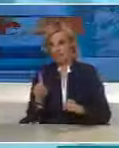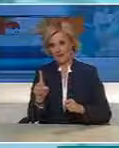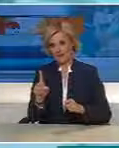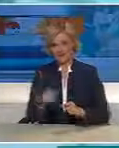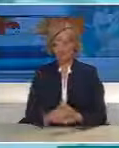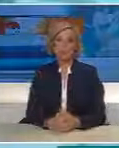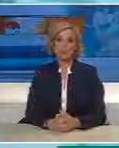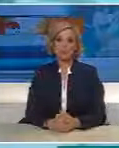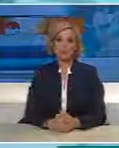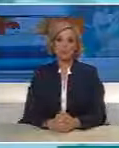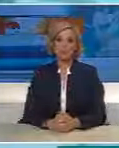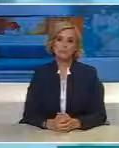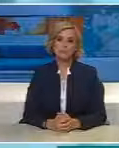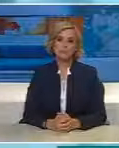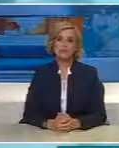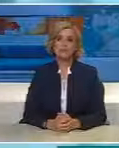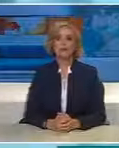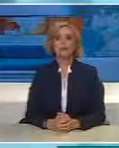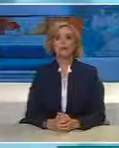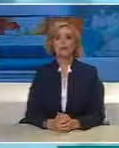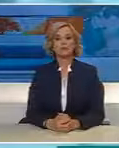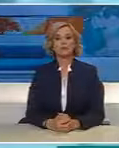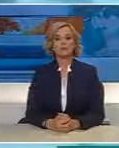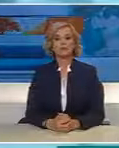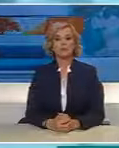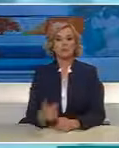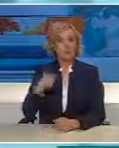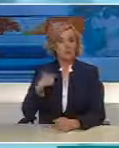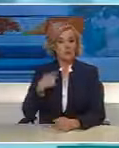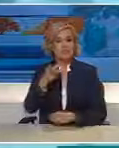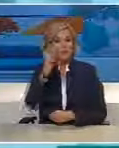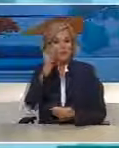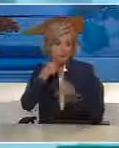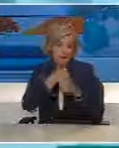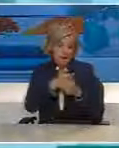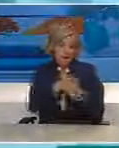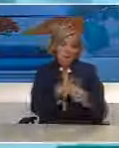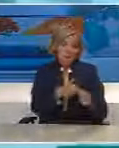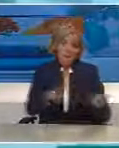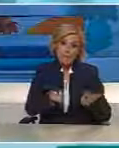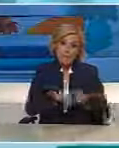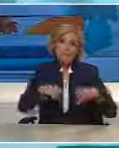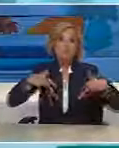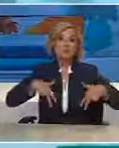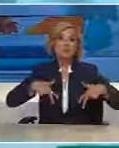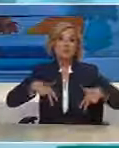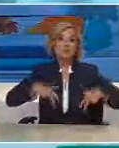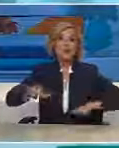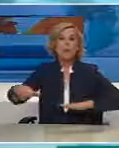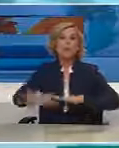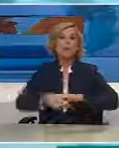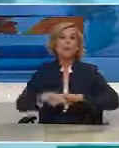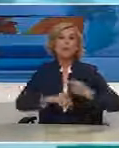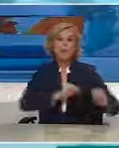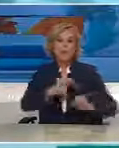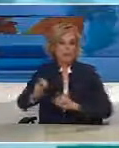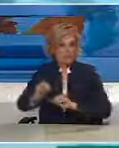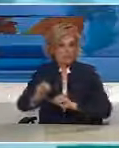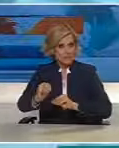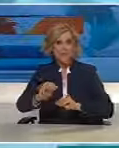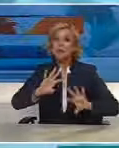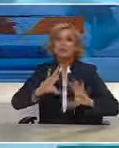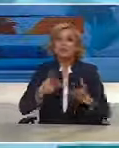εκτεταμένη. Από εκεί και πέρα παρακολουθούμε σε συνεργασία με το Υπουργείο Μετανάστευσης και το Υπουργείο Υγείας τα πραγματικά